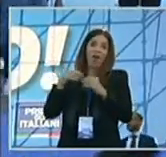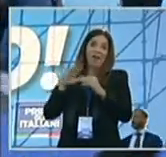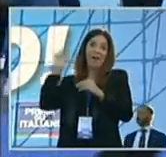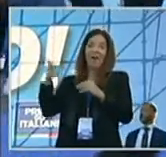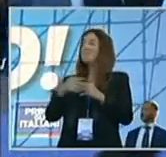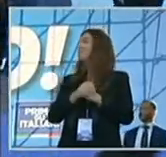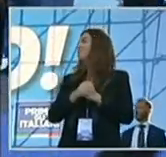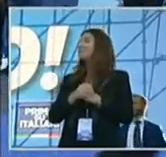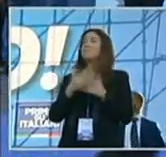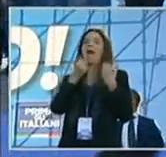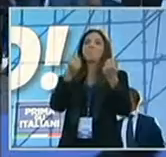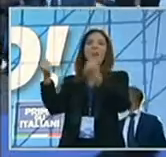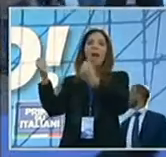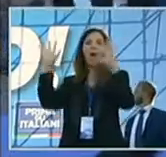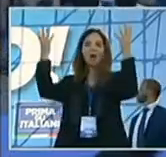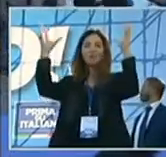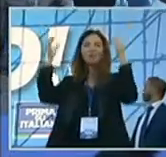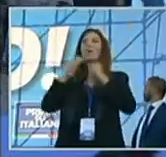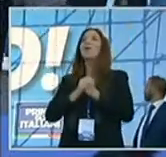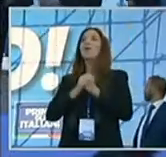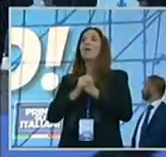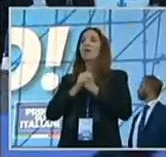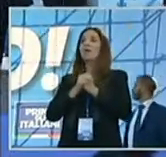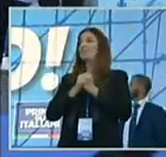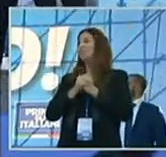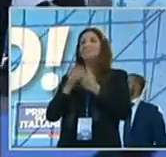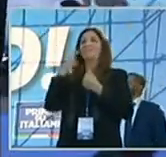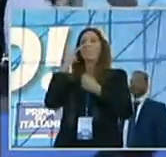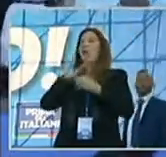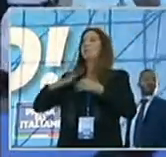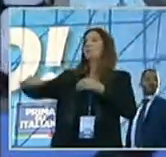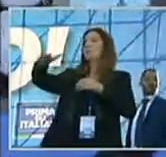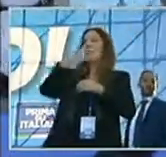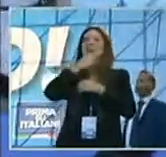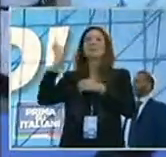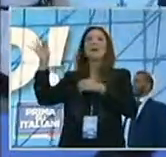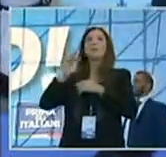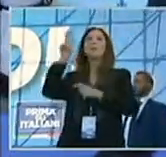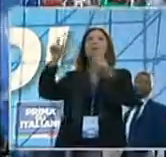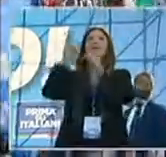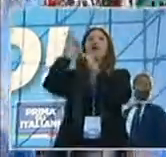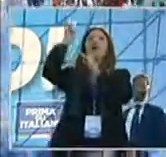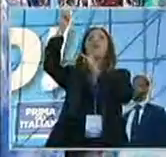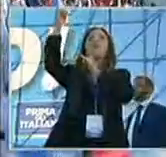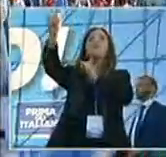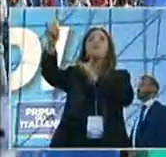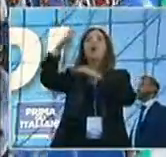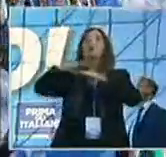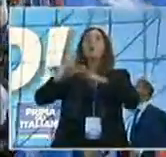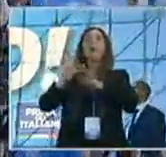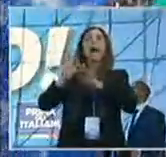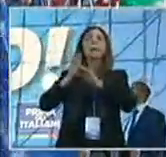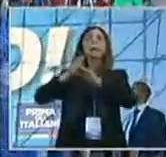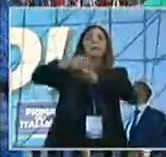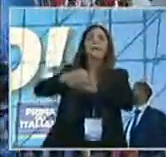Un applauso a Silvio, goditi questa piazza stupenda, c'è gente là in fondo che non riesce a entrare in piazza,